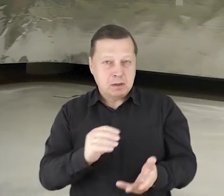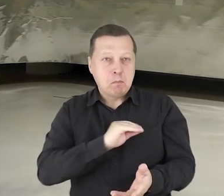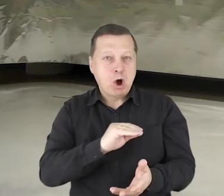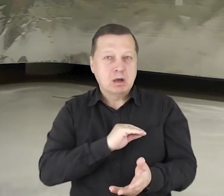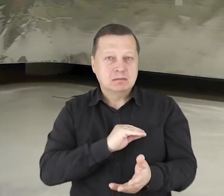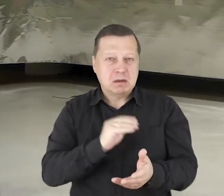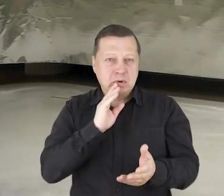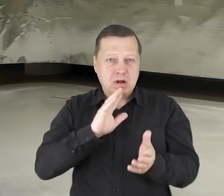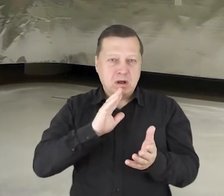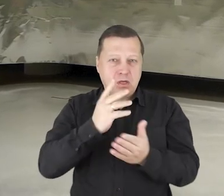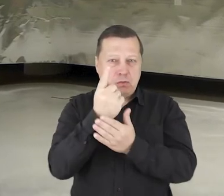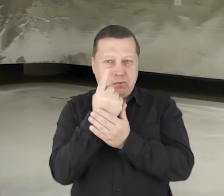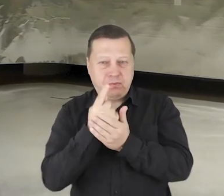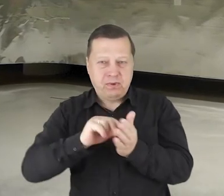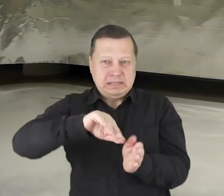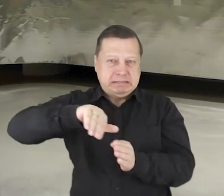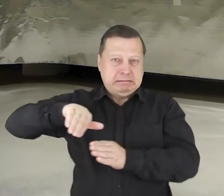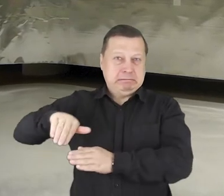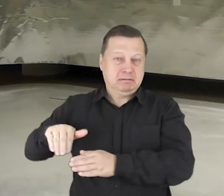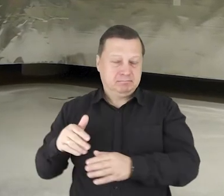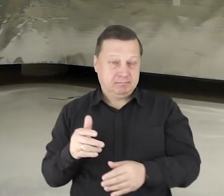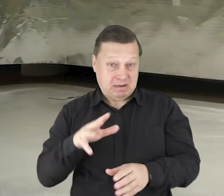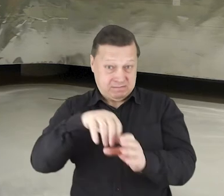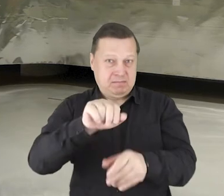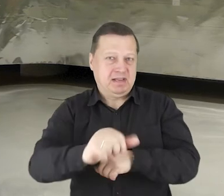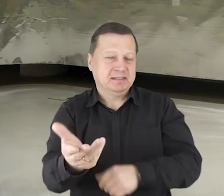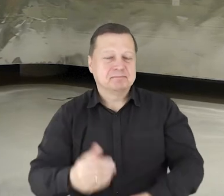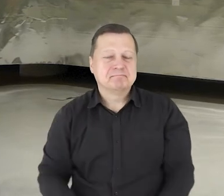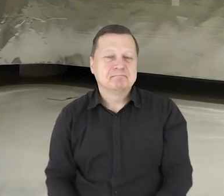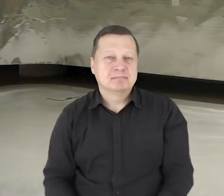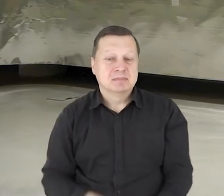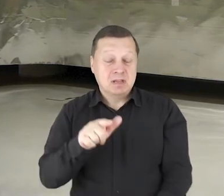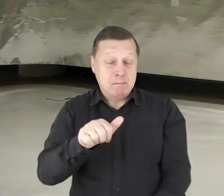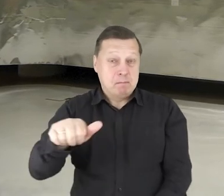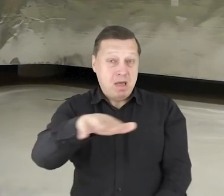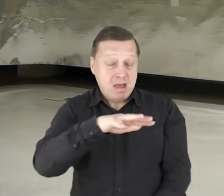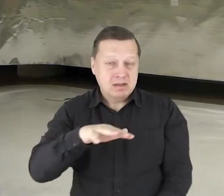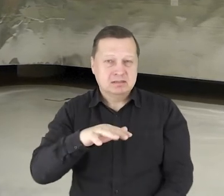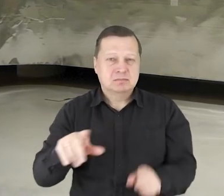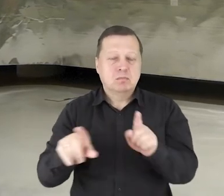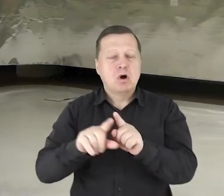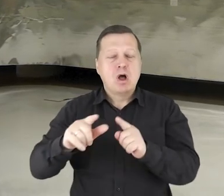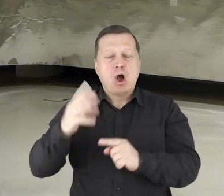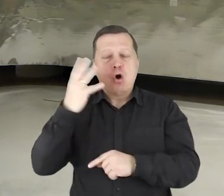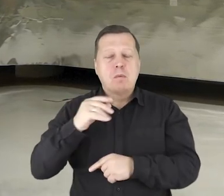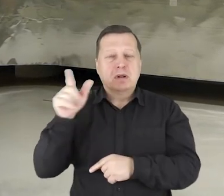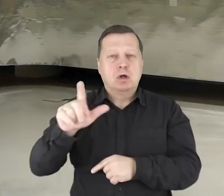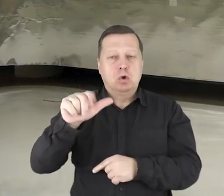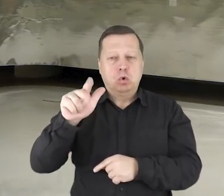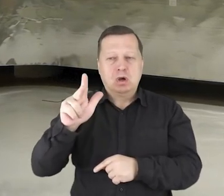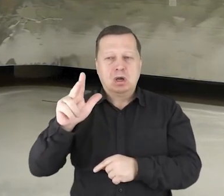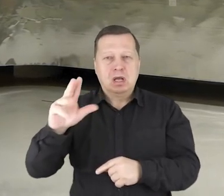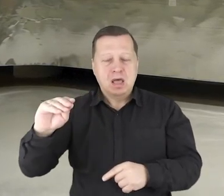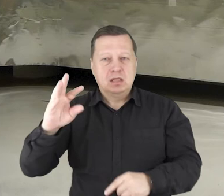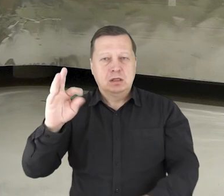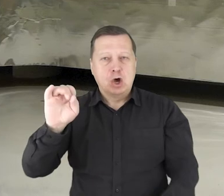moralnego osunięcia się. Także te pejzaże, trochę jak w obrazach Luca Tuymansa,